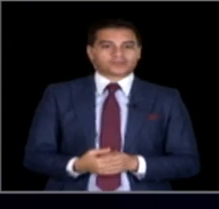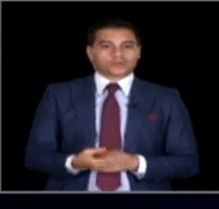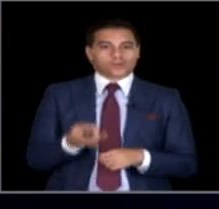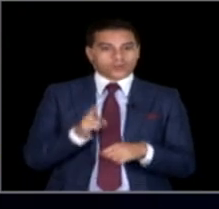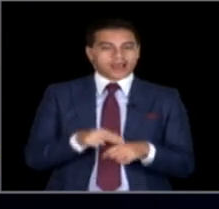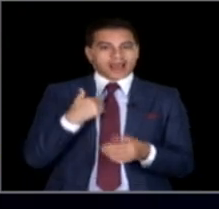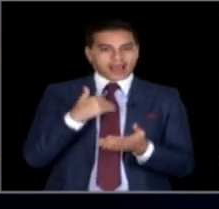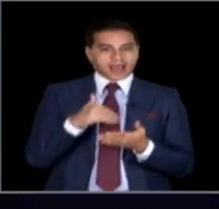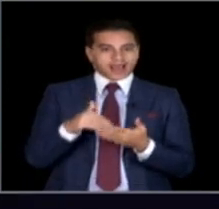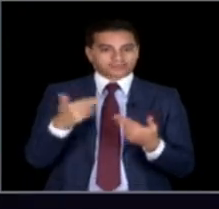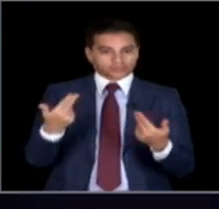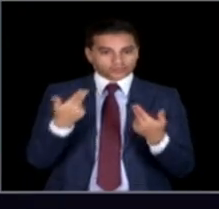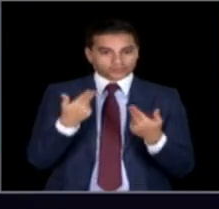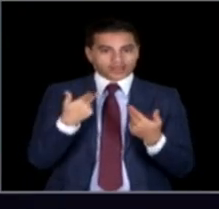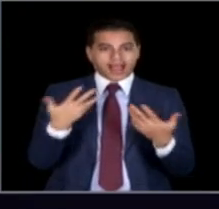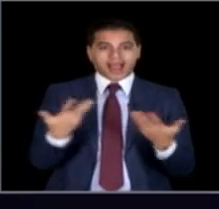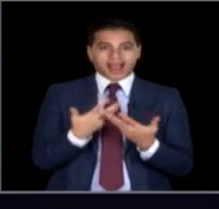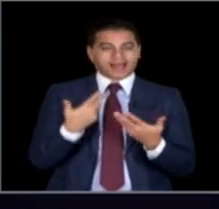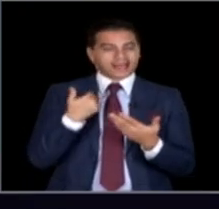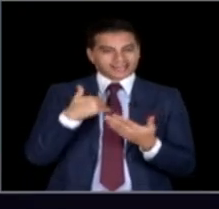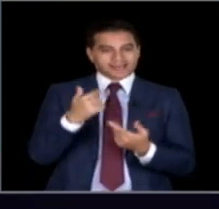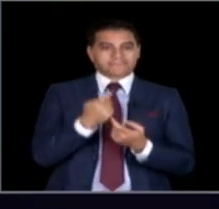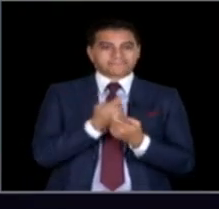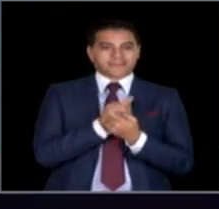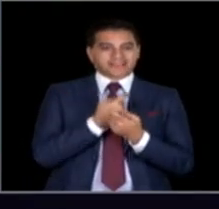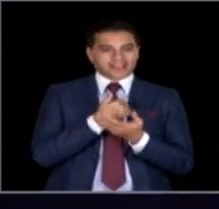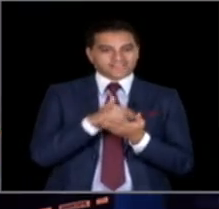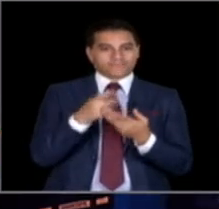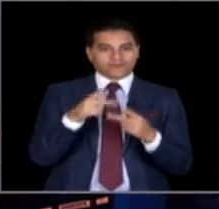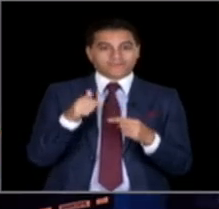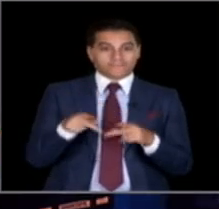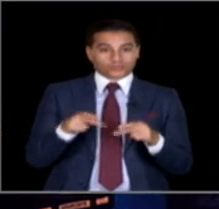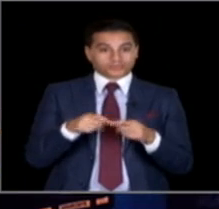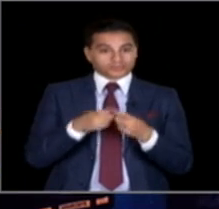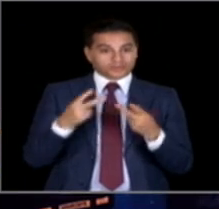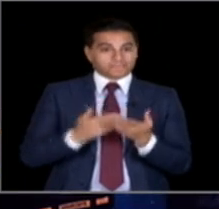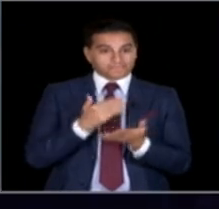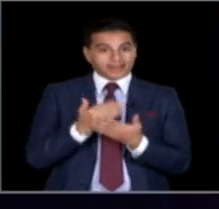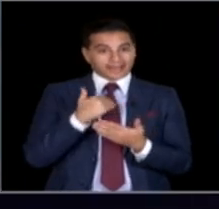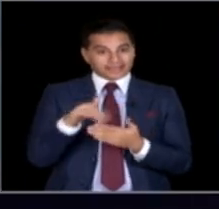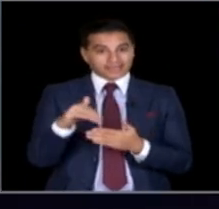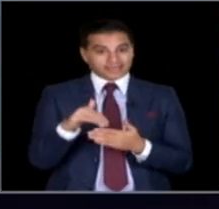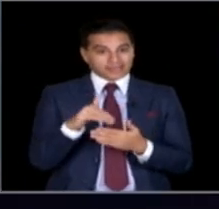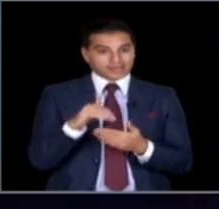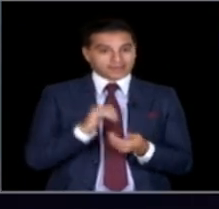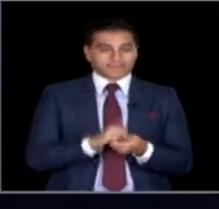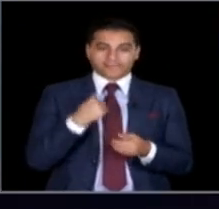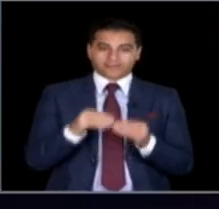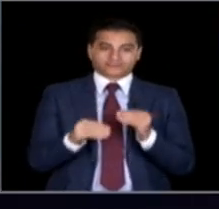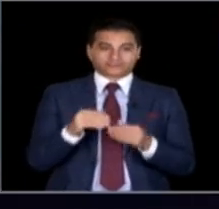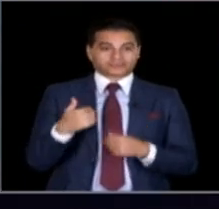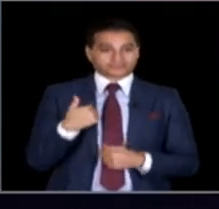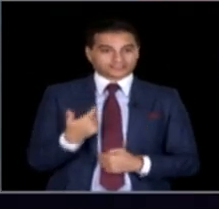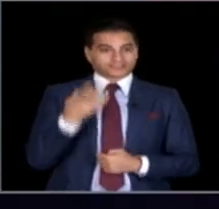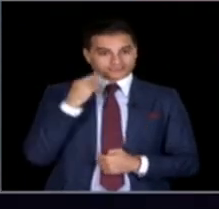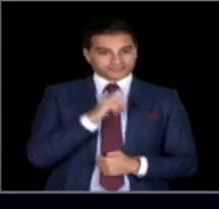وبعد كده هجيلك المتحف اي يوم يا حضرتك عايز. طيب ممكن نخلص الموسم ده وبعد كده اجيلك؟ ما عنديش مانع، بس